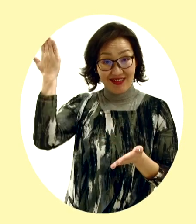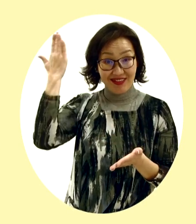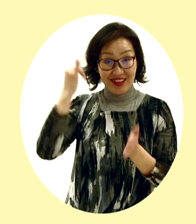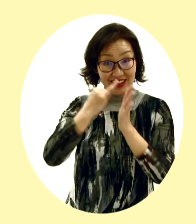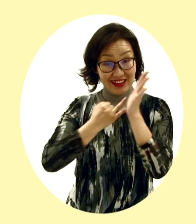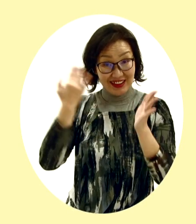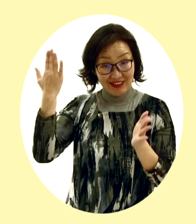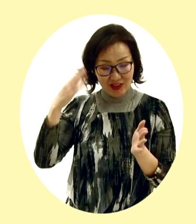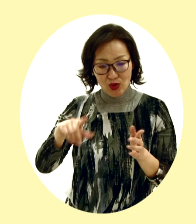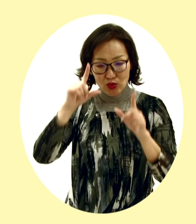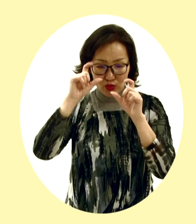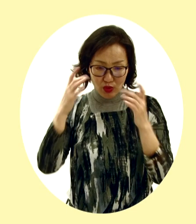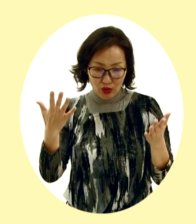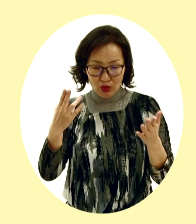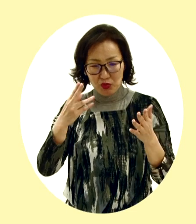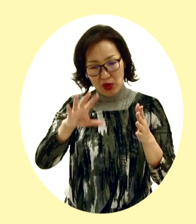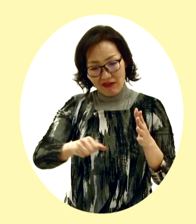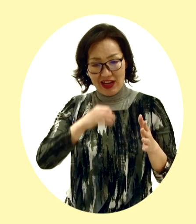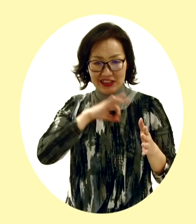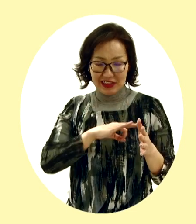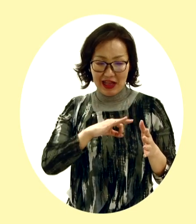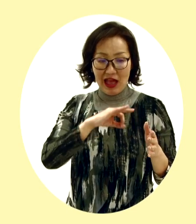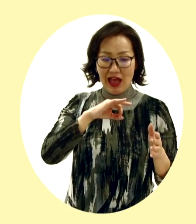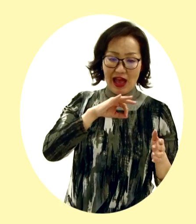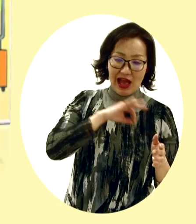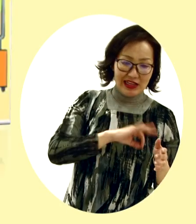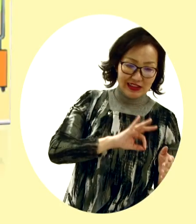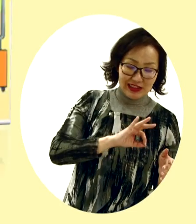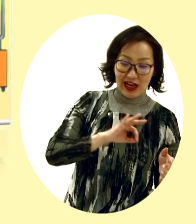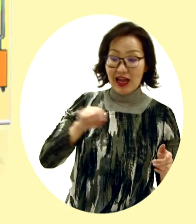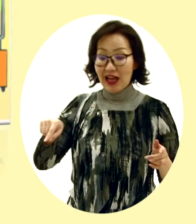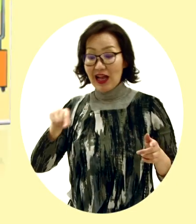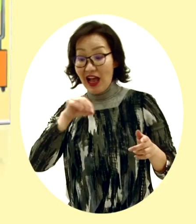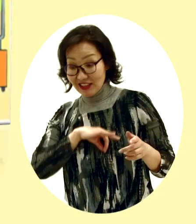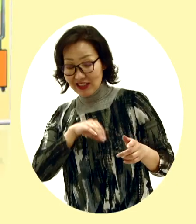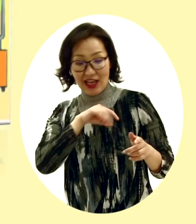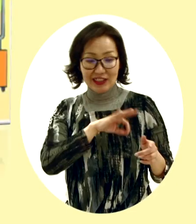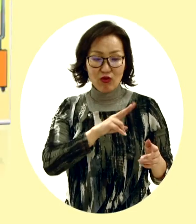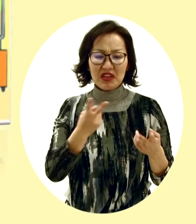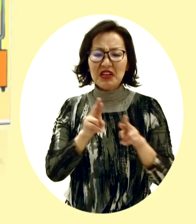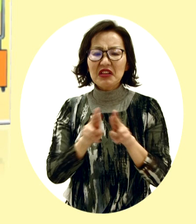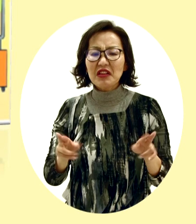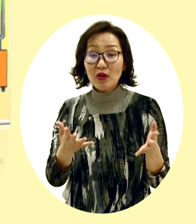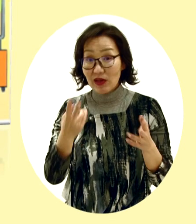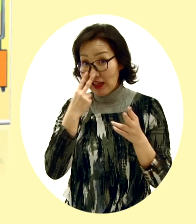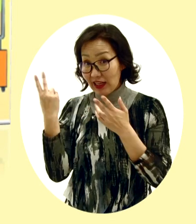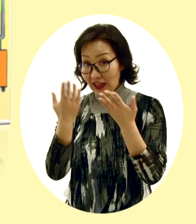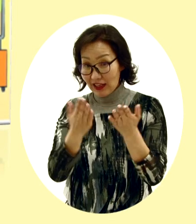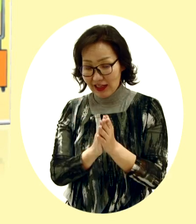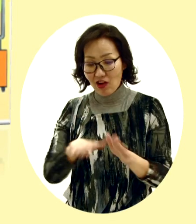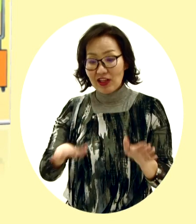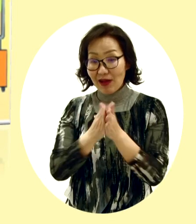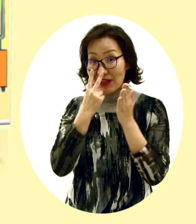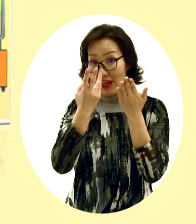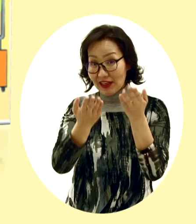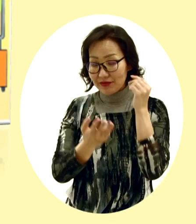тавихдаа зураг дүрс ашигласан ашиглаагүй хоёрын ялгаа нь юу байдг юм болоо? За, одоо тэгвэл